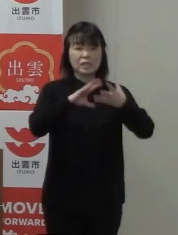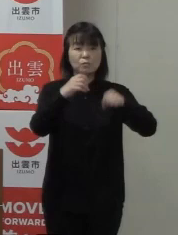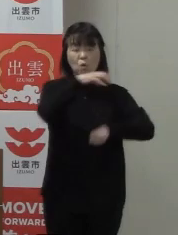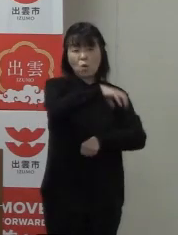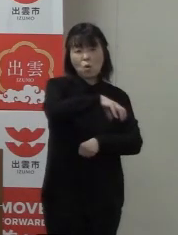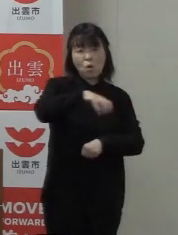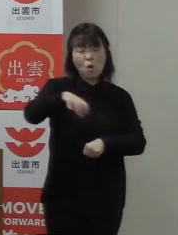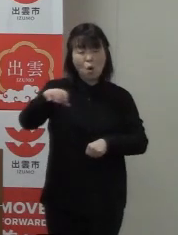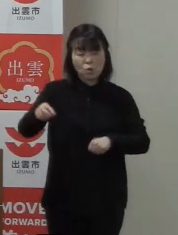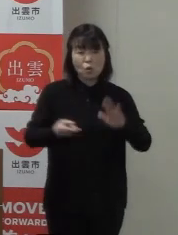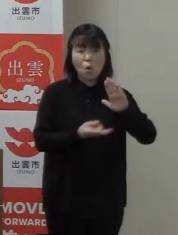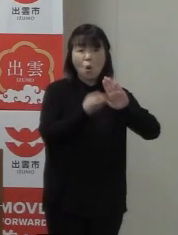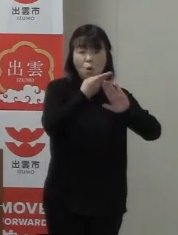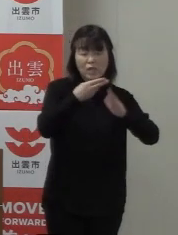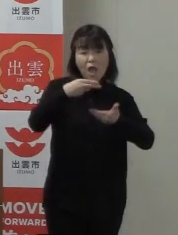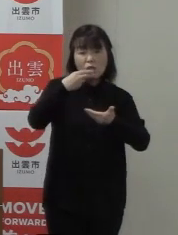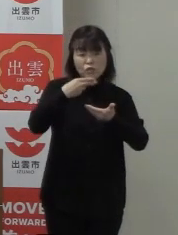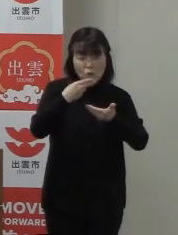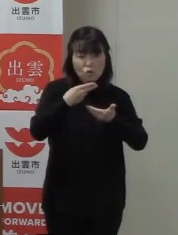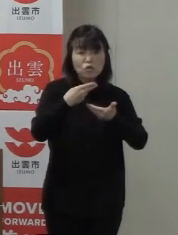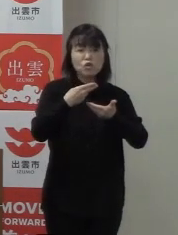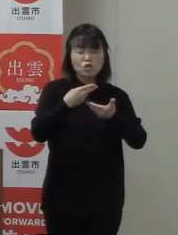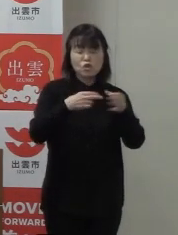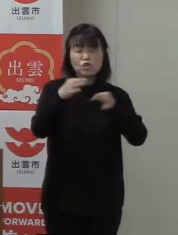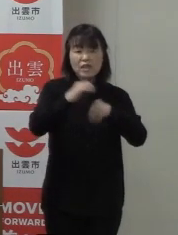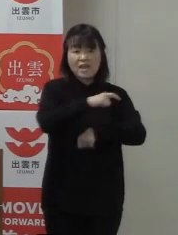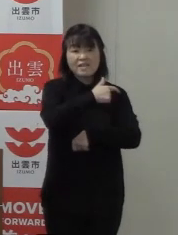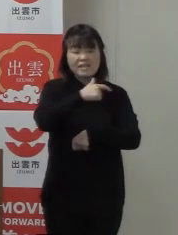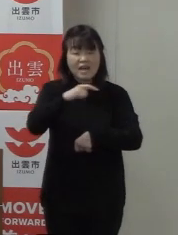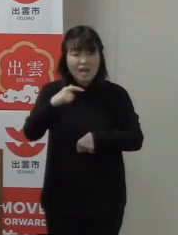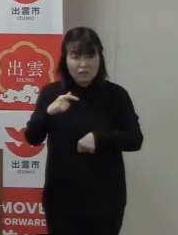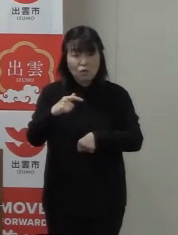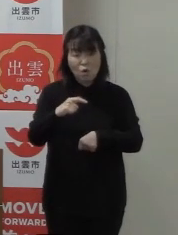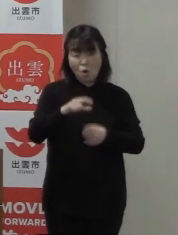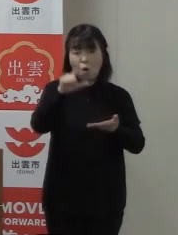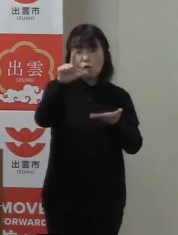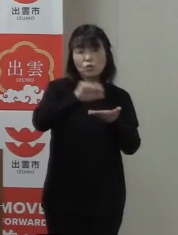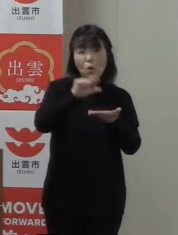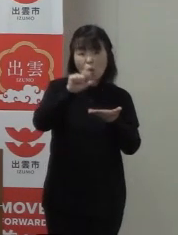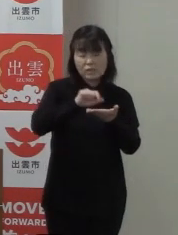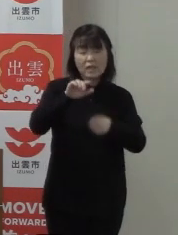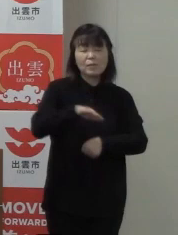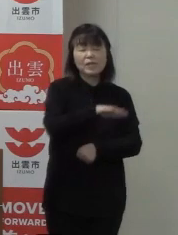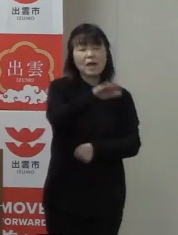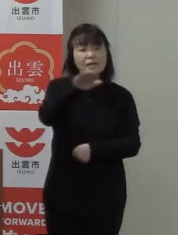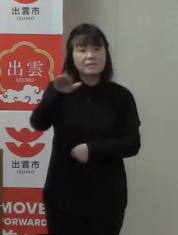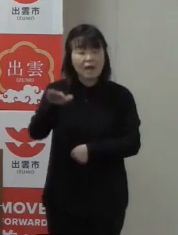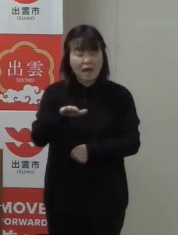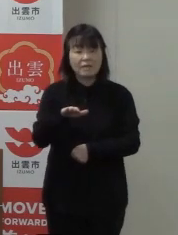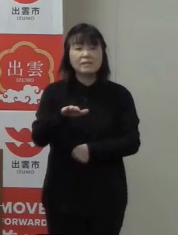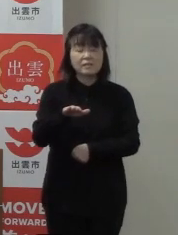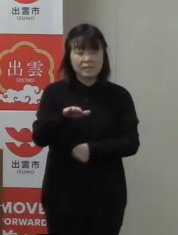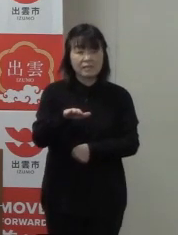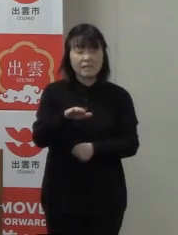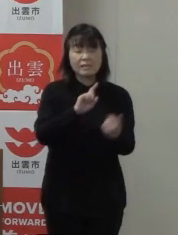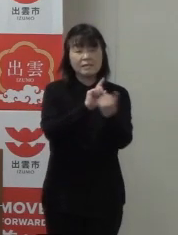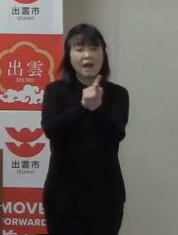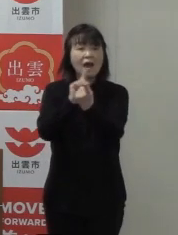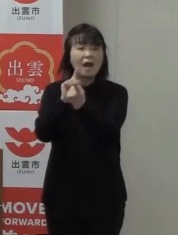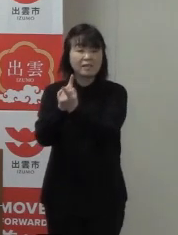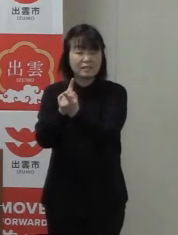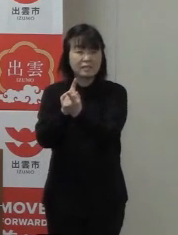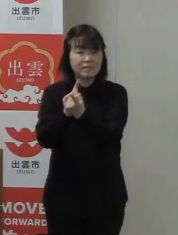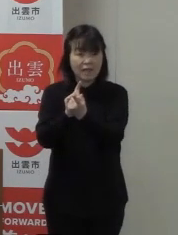泊施設や飲食店等を利用される観光客や市民の皆様へ、市内の日帰り温泉施設で利用でき